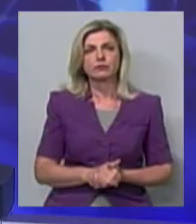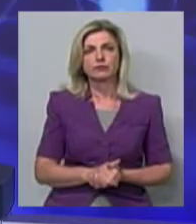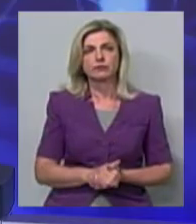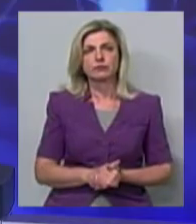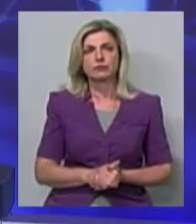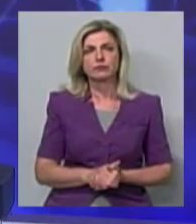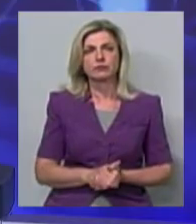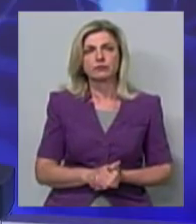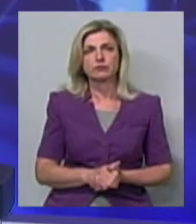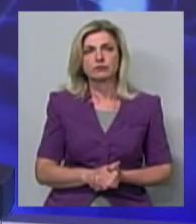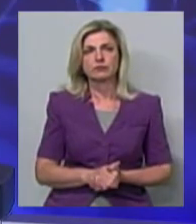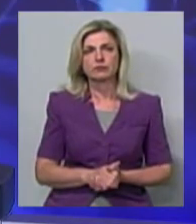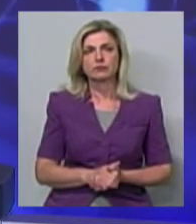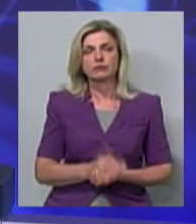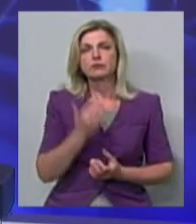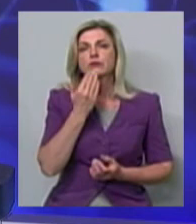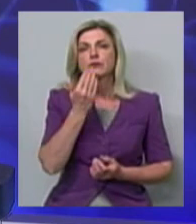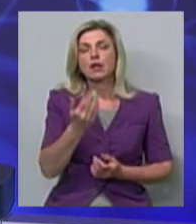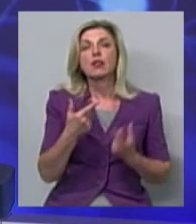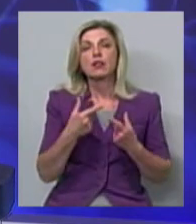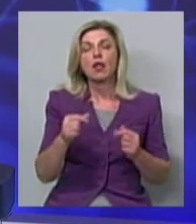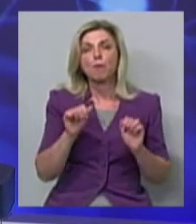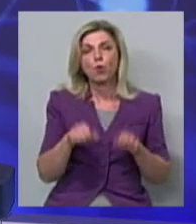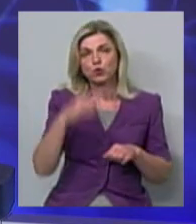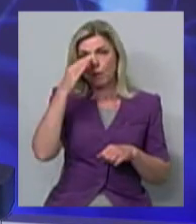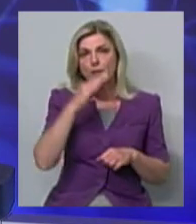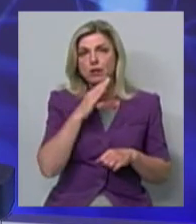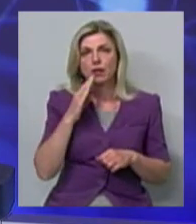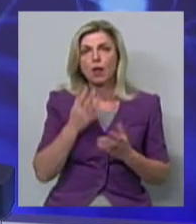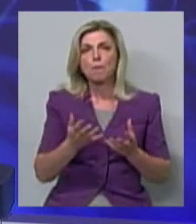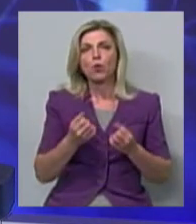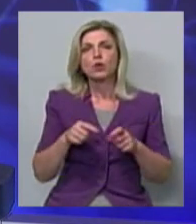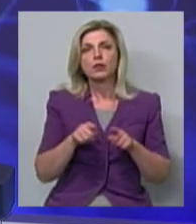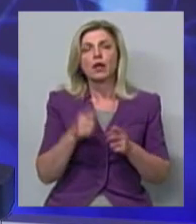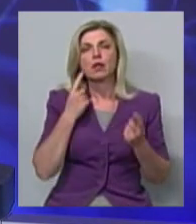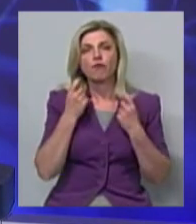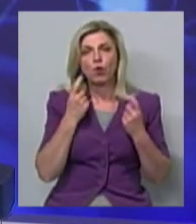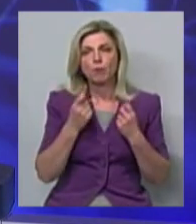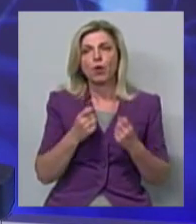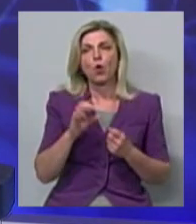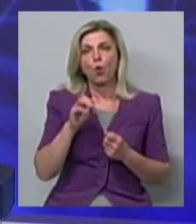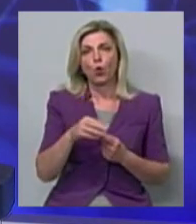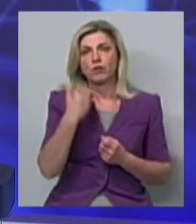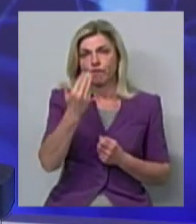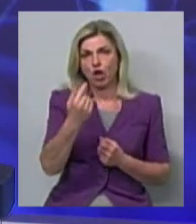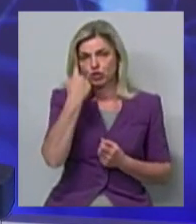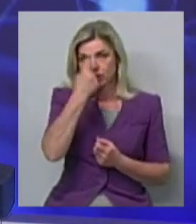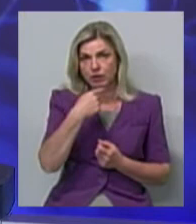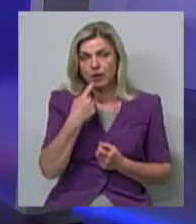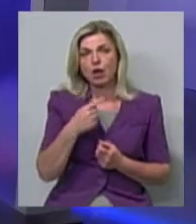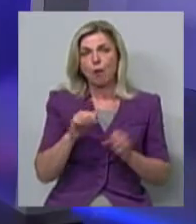Ольга Едуардівна, де можуть батьки отримати таку інформацію? Від ваших, з ваших вуст вони